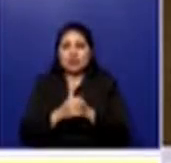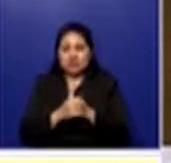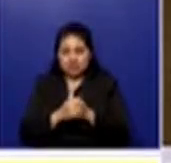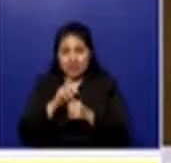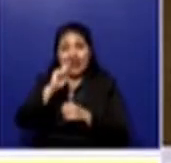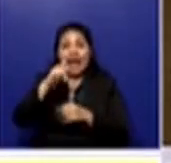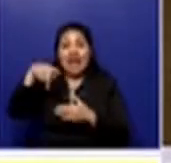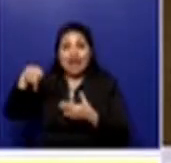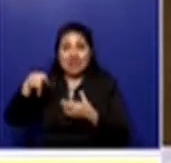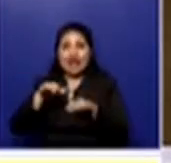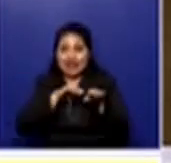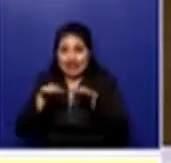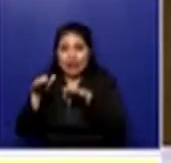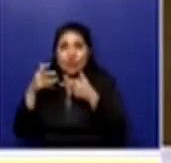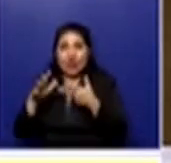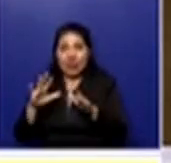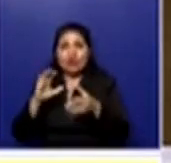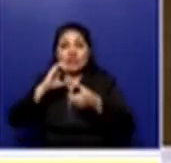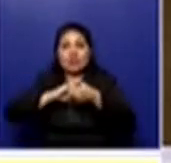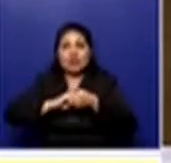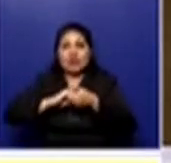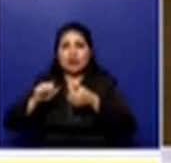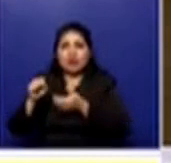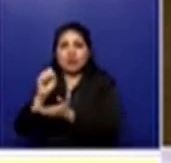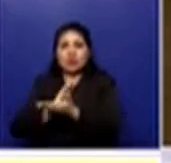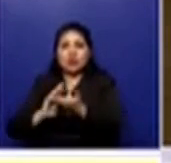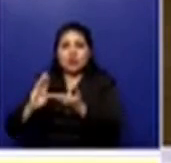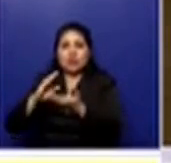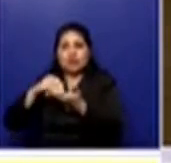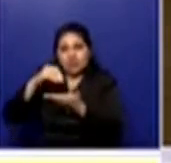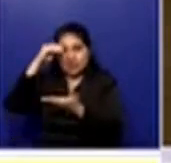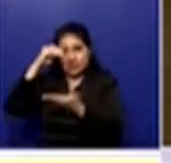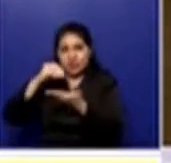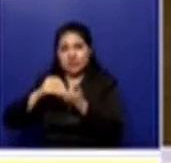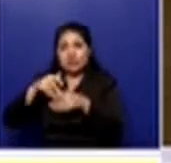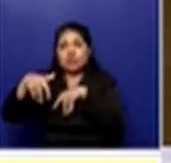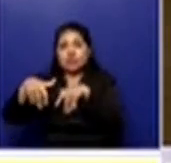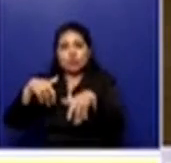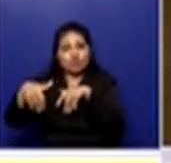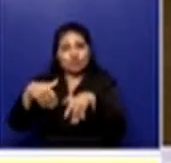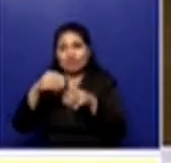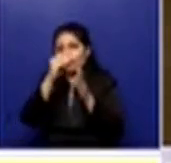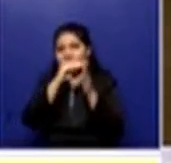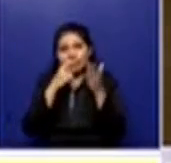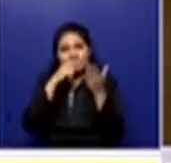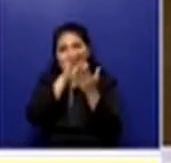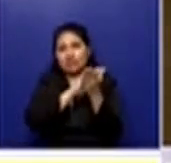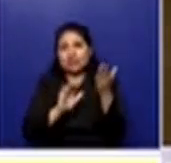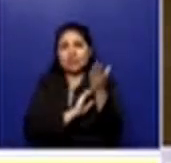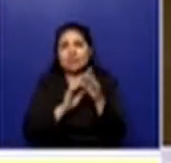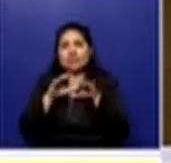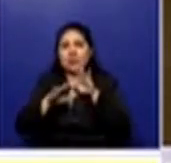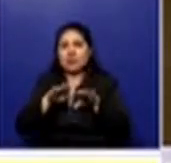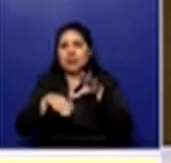Application เอาไว้แล้วนะคะแล้วก็จับมือร่วมกับสถาบันการศึกษาในท้องถิ่นทั่วประเทศขณะนี้เนี่ยประมาณ20